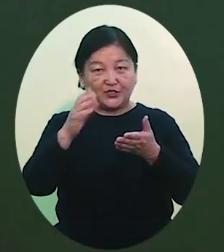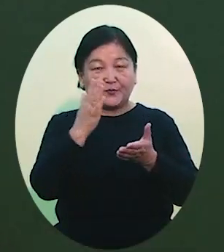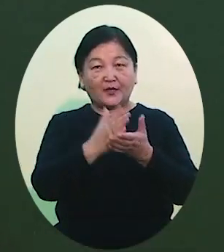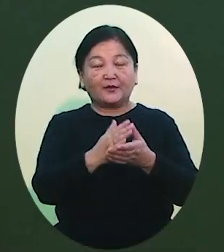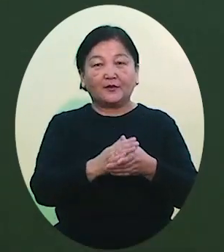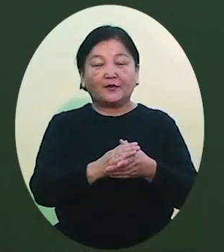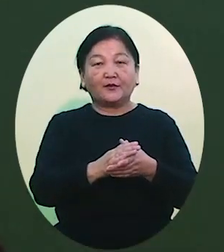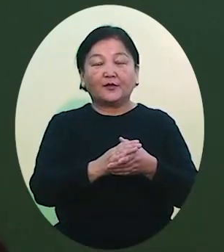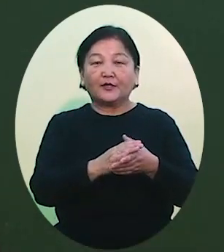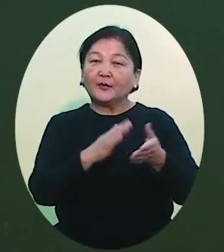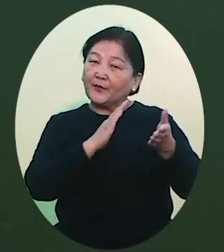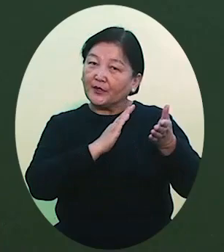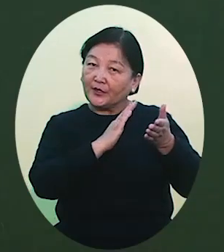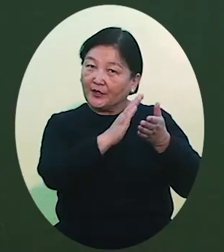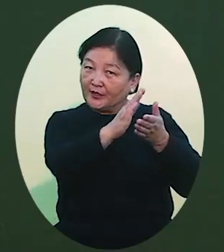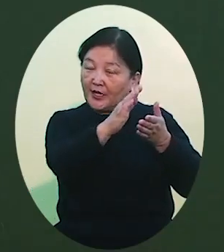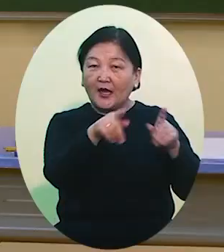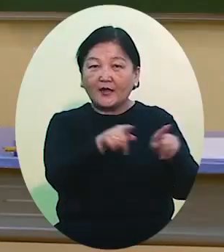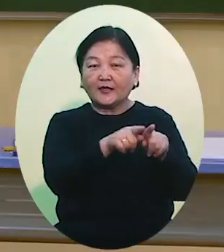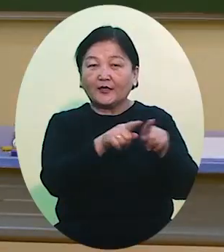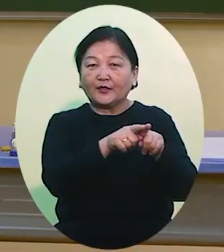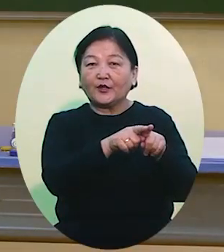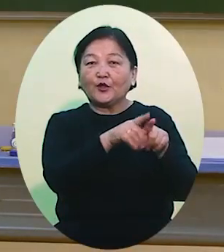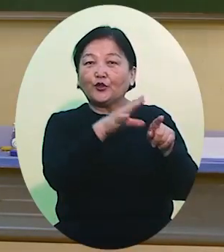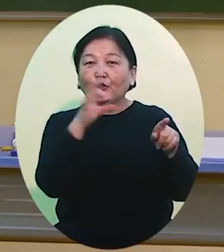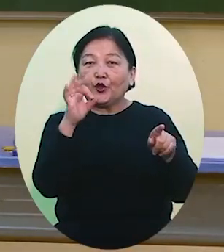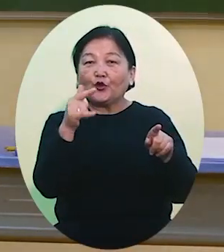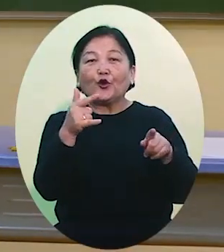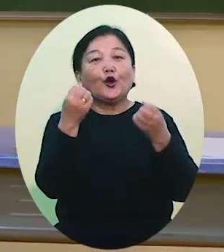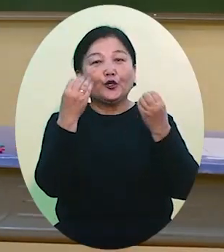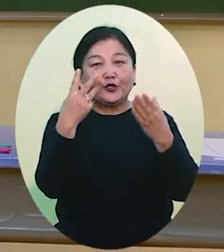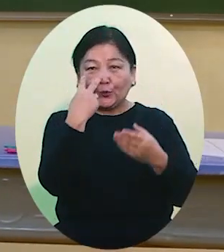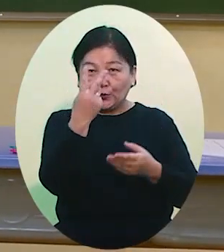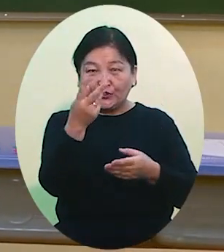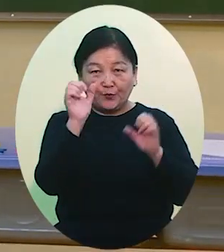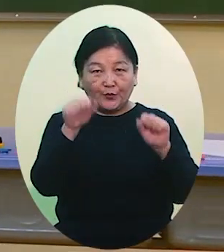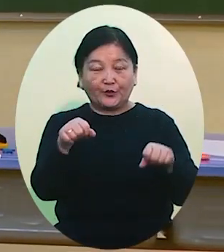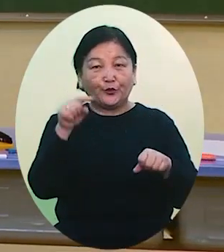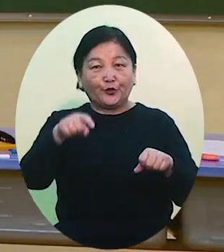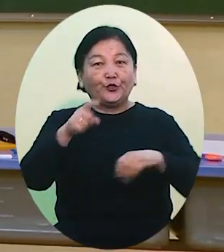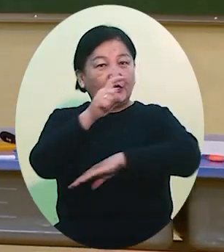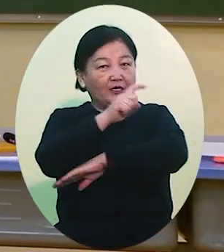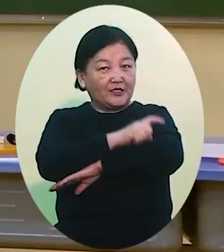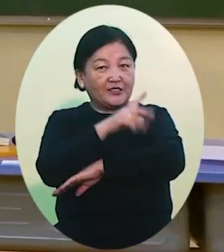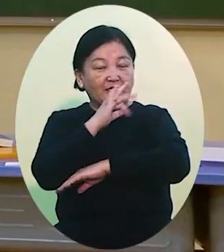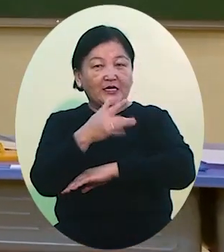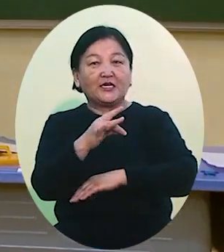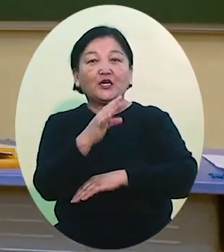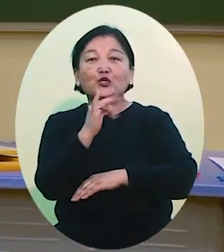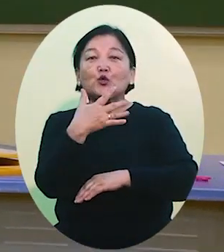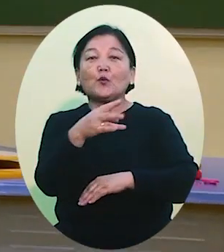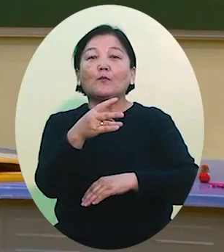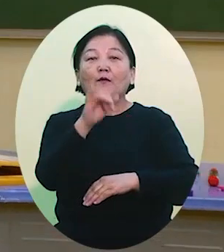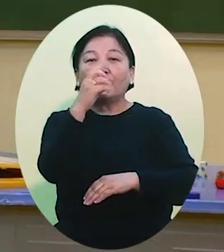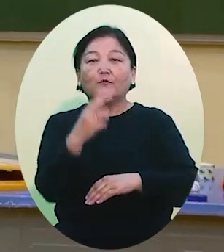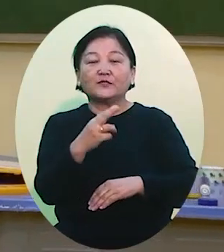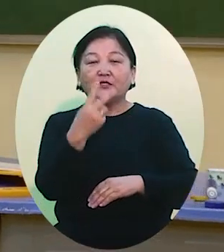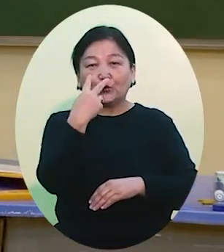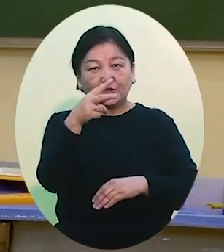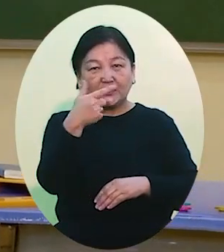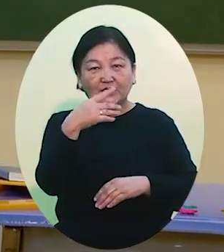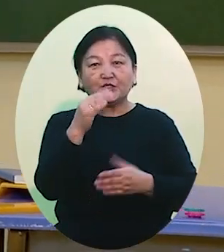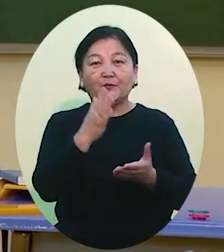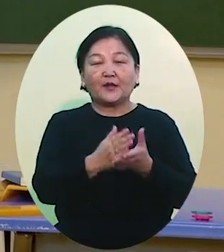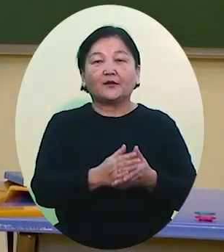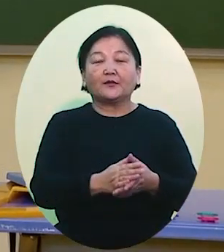За бид нар цаашид олон төрлийн функцуудыг үзэн, а тэр дотроос өнөөдрийн хичээл шугам функцыг л үзэх гэж байгаа юм байна. За y